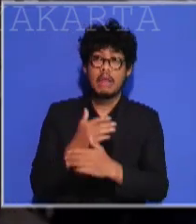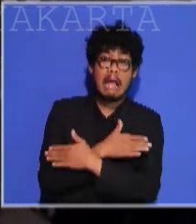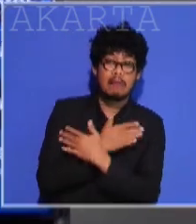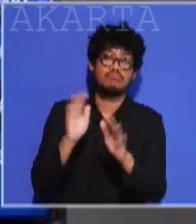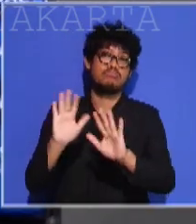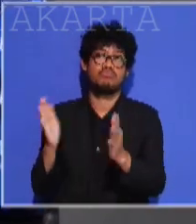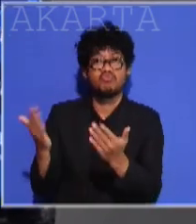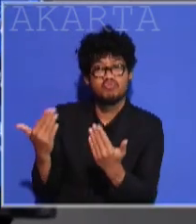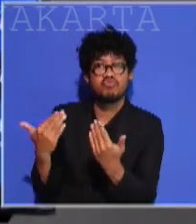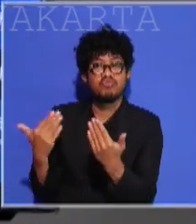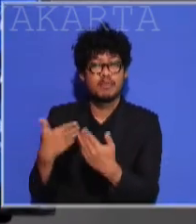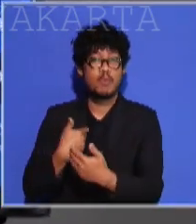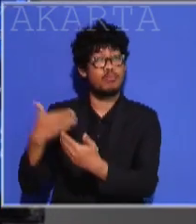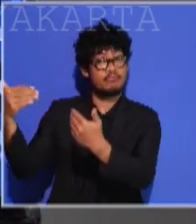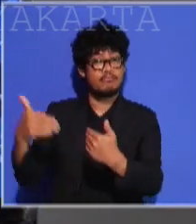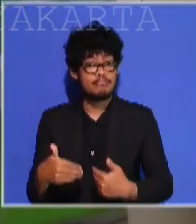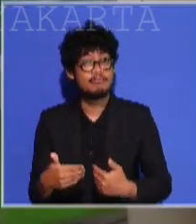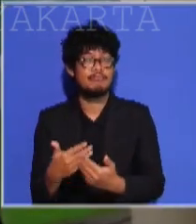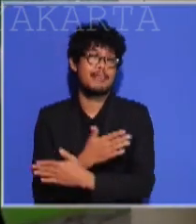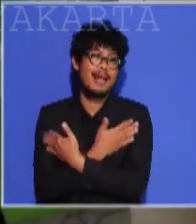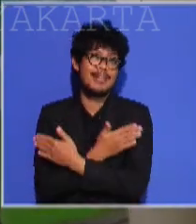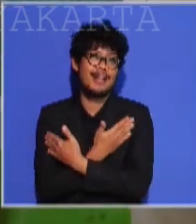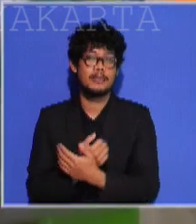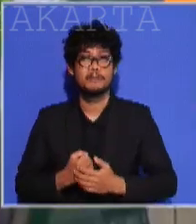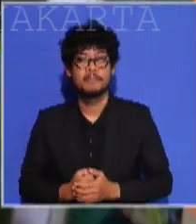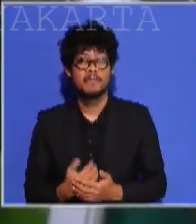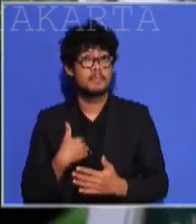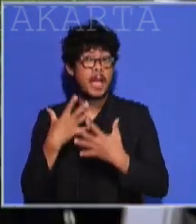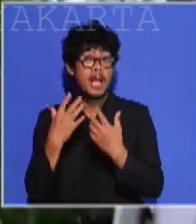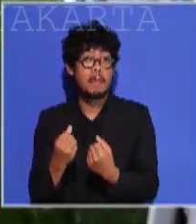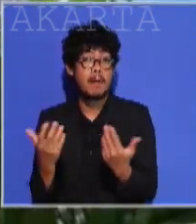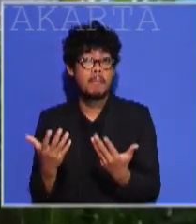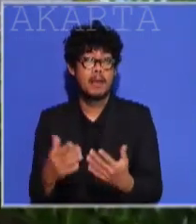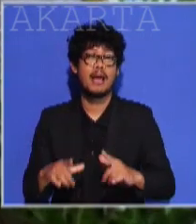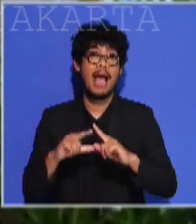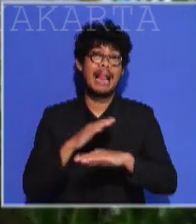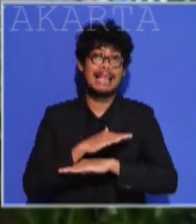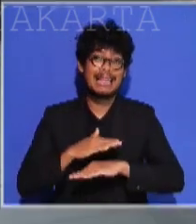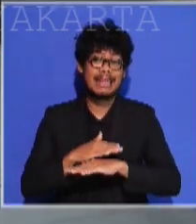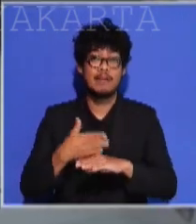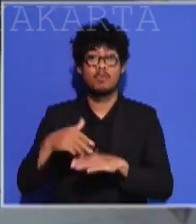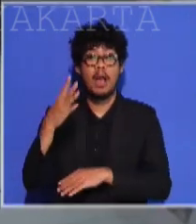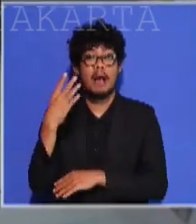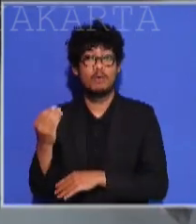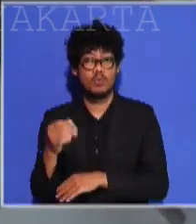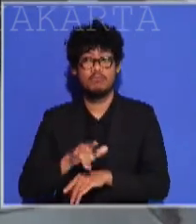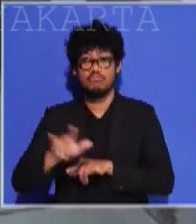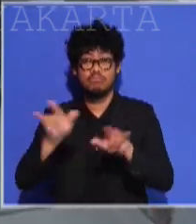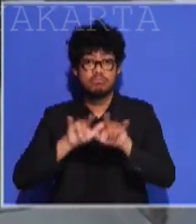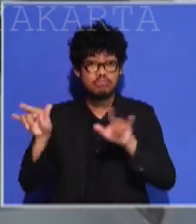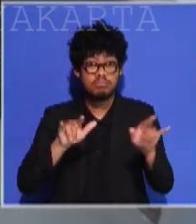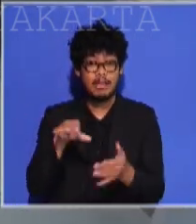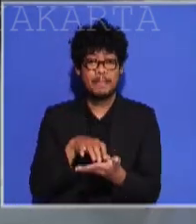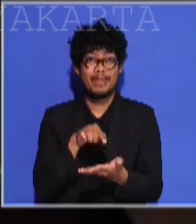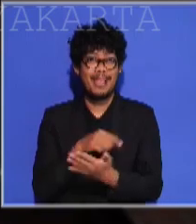kita berharap pulangnya para atlet-atlet ke seluruh provinsi, balik ke tempat masing-masing, itu